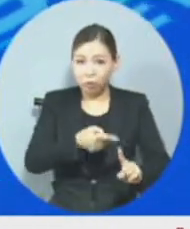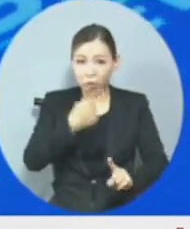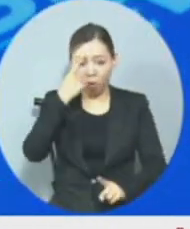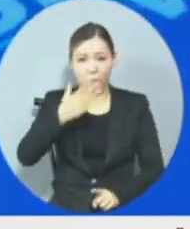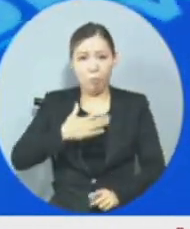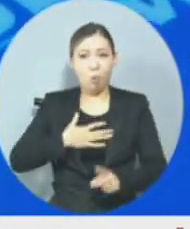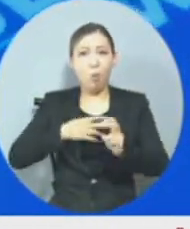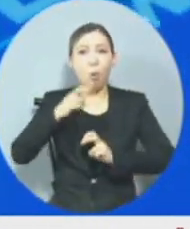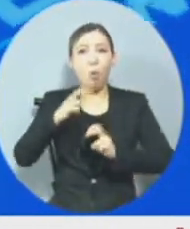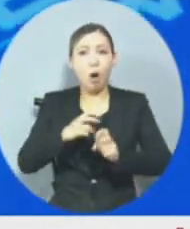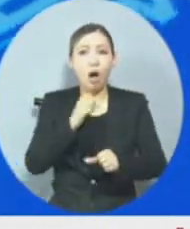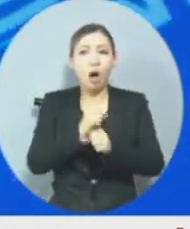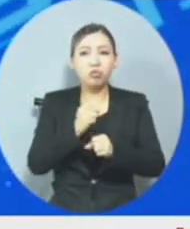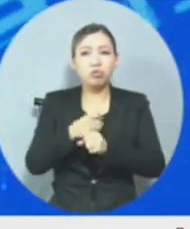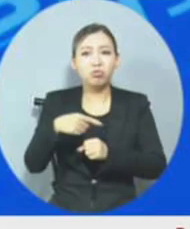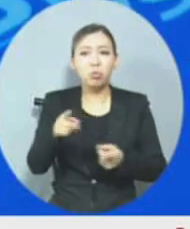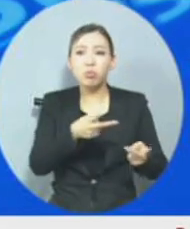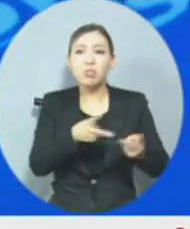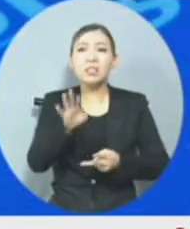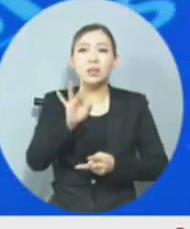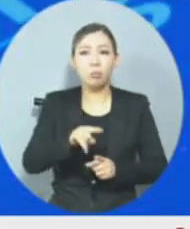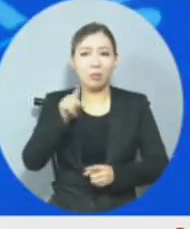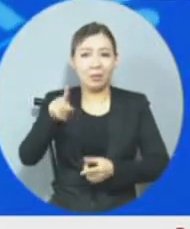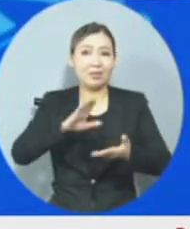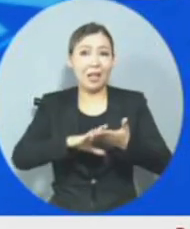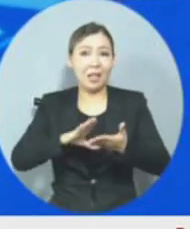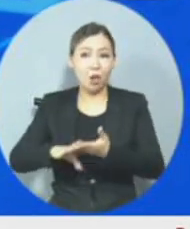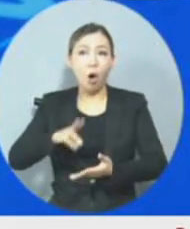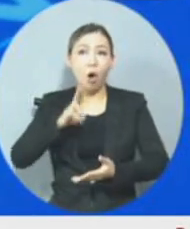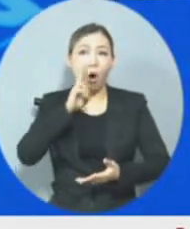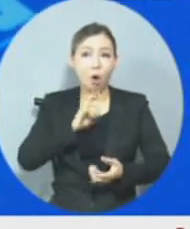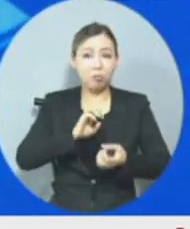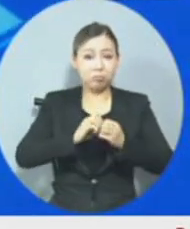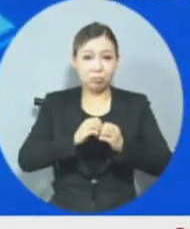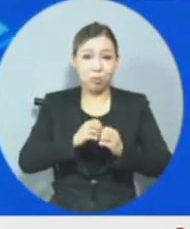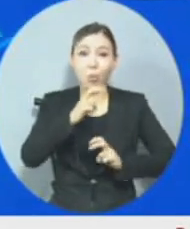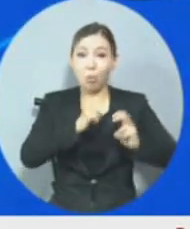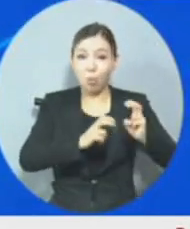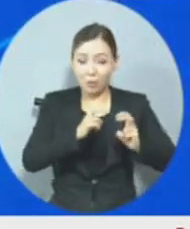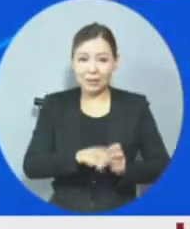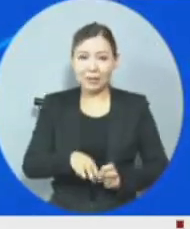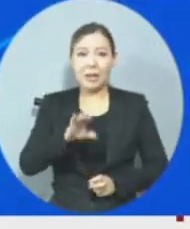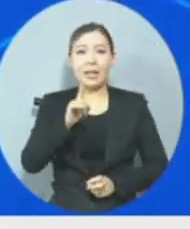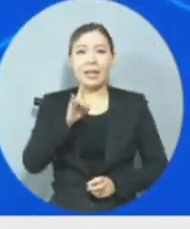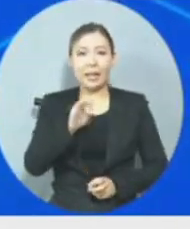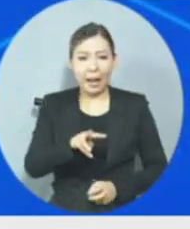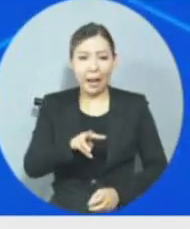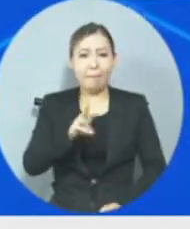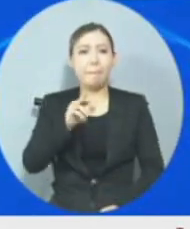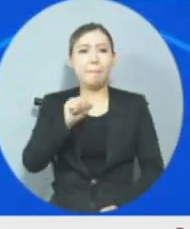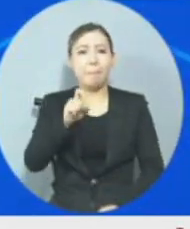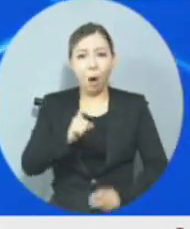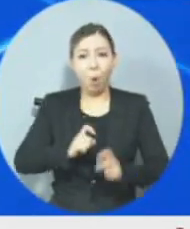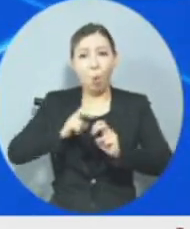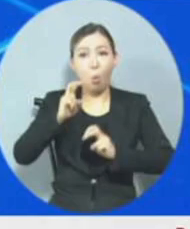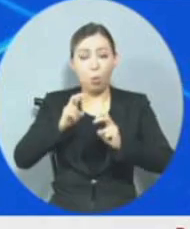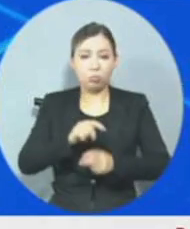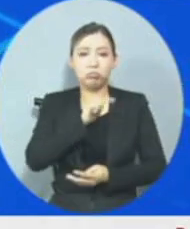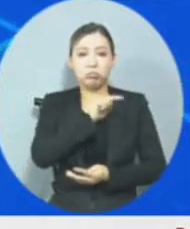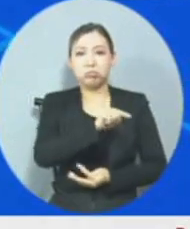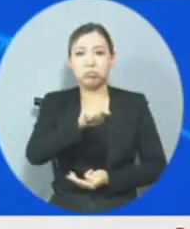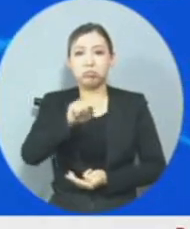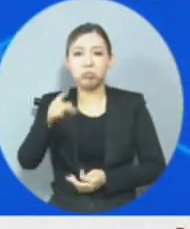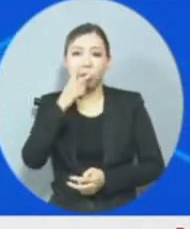ажиллагаатай танилцлаа. Тэрээр хоол боловсруулах үйлдвэр, сав баглаа бодлын болон хям махан бүтээгдэхүүний үйлдвэрүүдэд ажиллалаа.